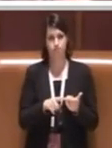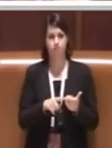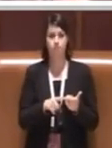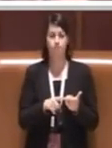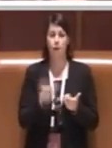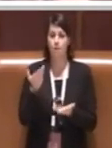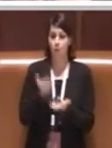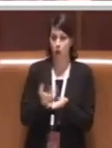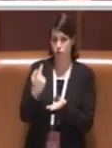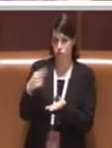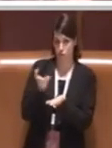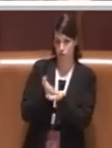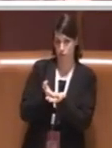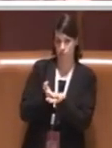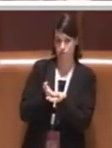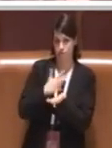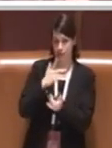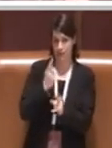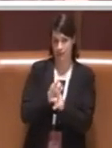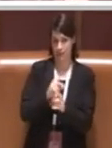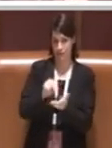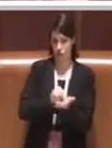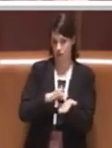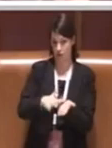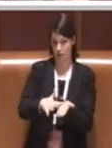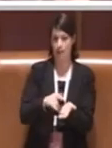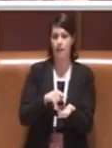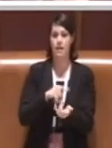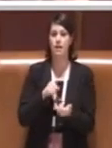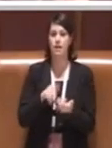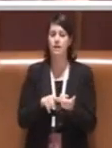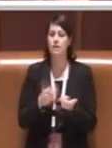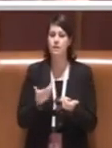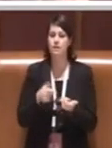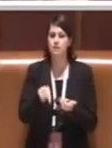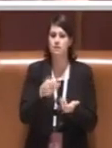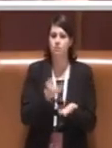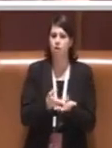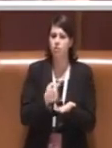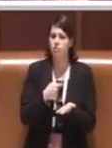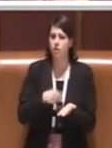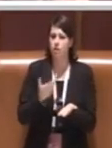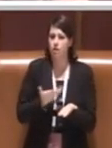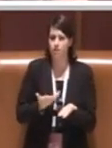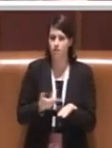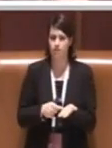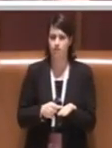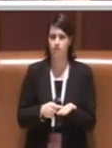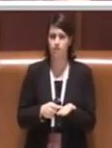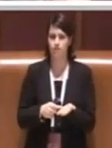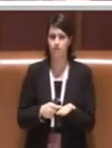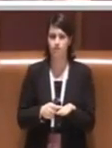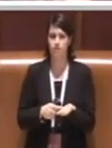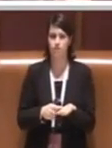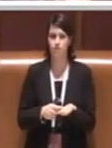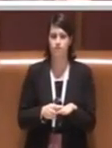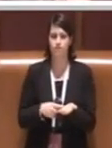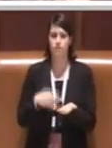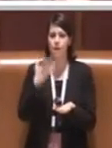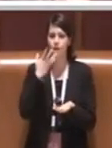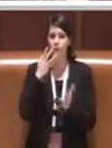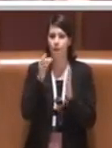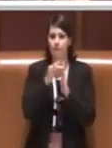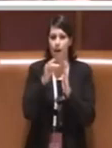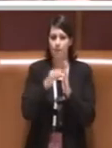che ci accingiamo a votare, chiede in realtà delle cose che non sono allo